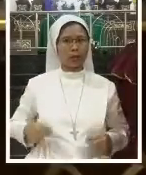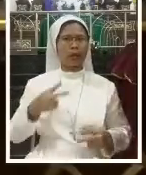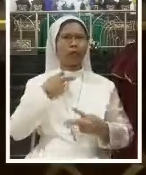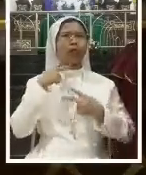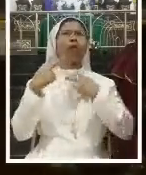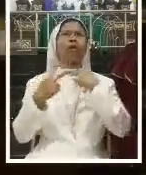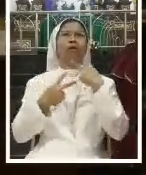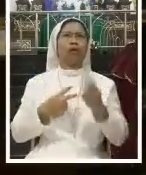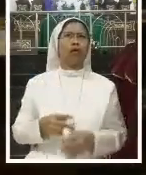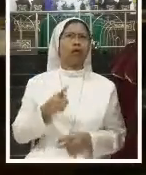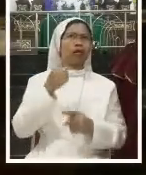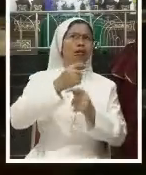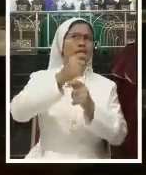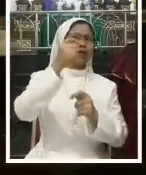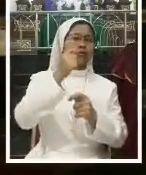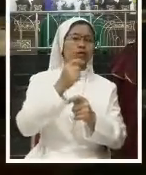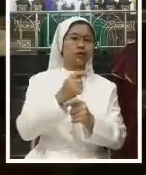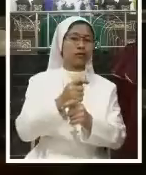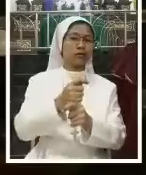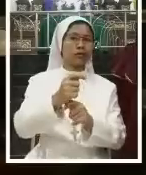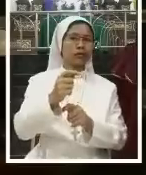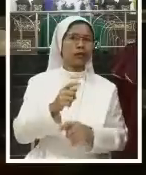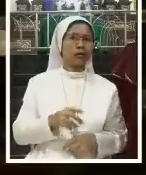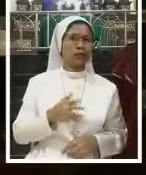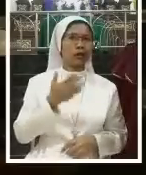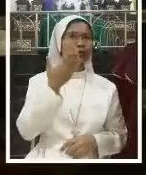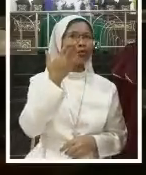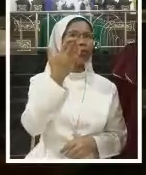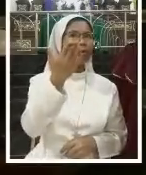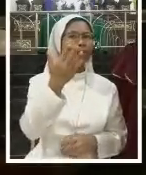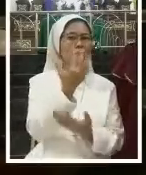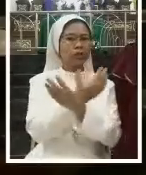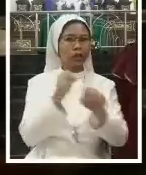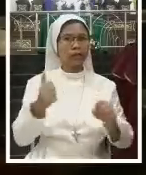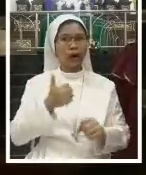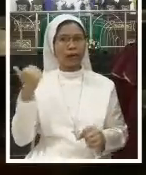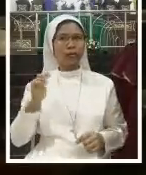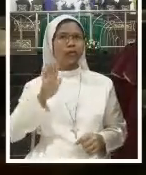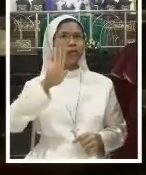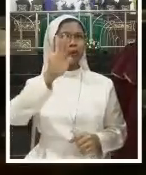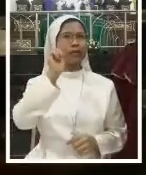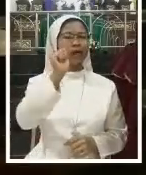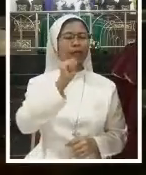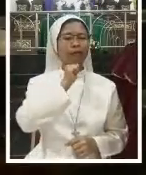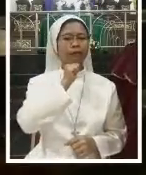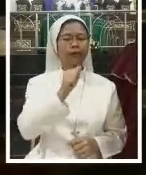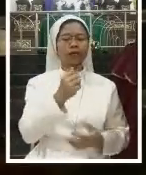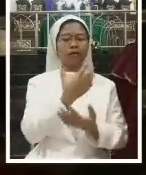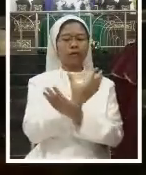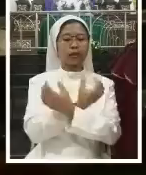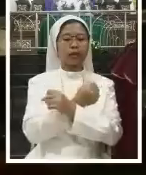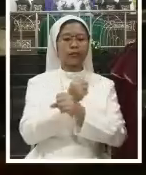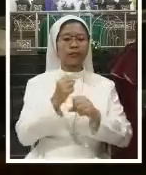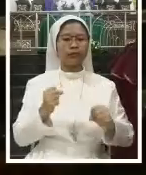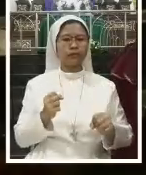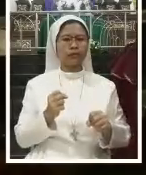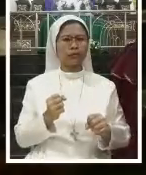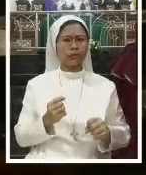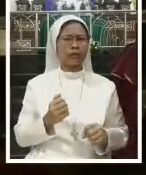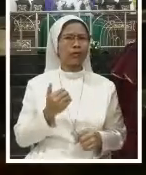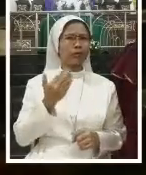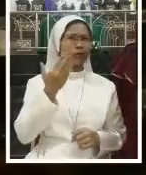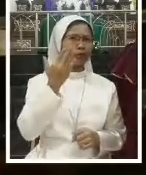nagsasabi, ano iba ilinigtas? Ang sadiri, day ikinaligtas, hade siya